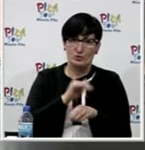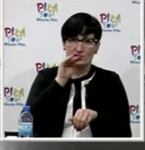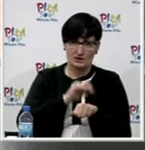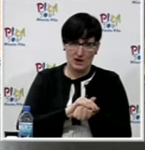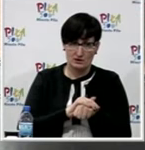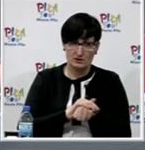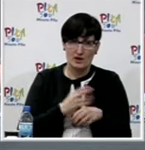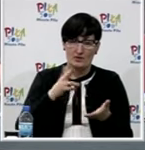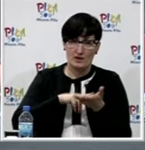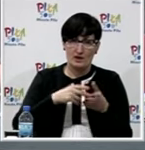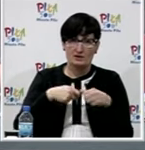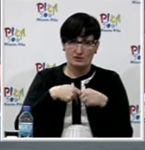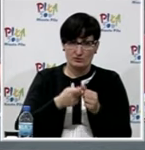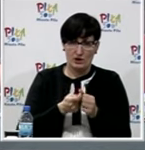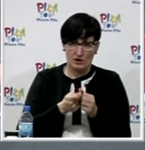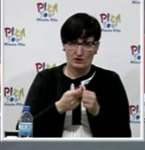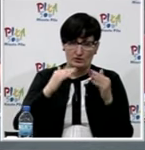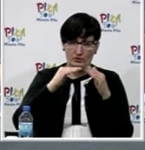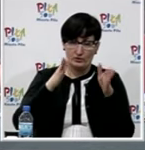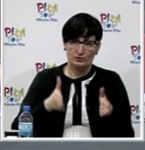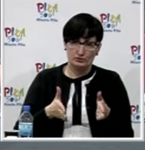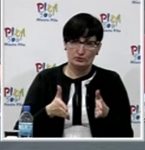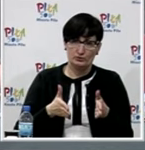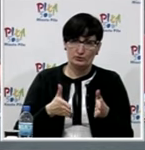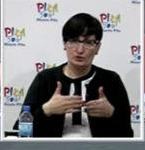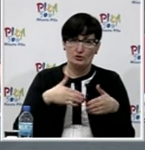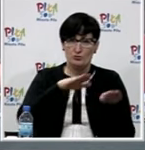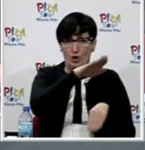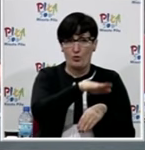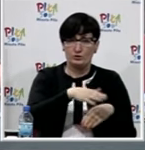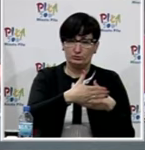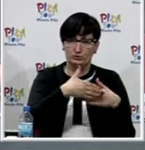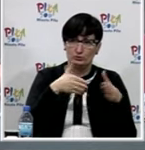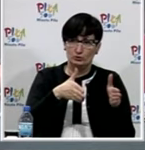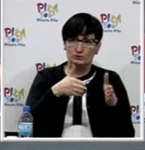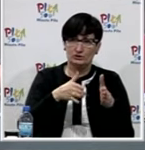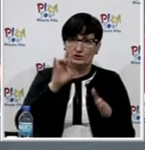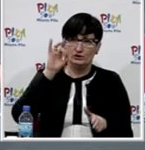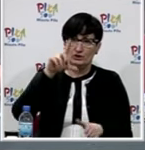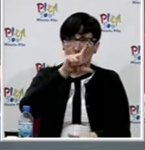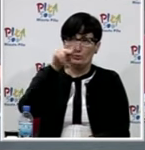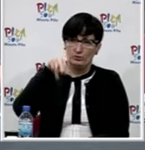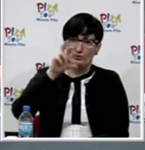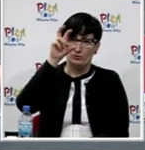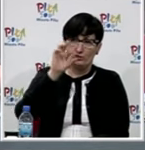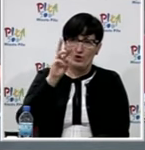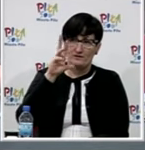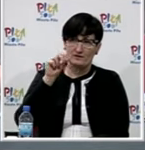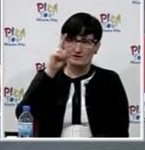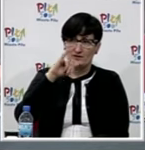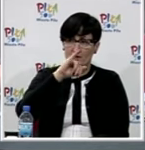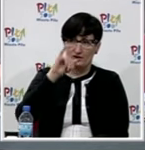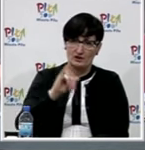trybie przetargu nieruchomości położonej przy ulicy Głuchowskiej w Pile. Działka gruntu również niezabudowana, której